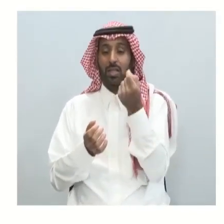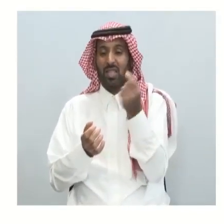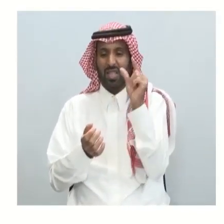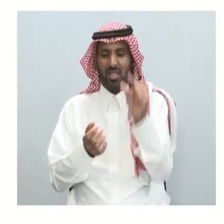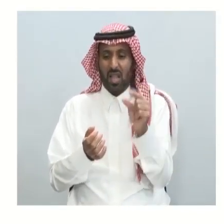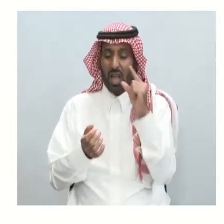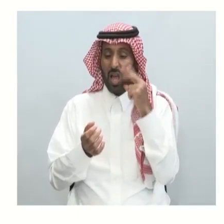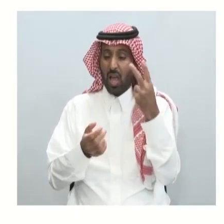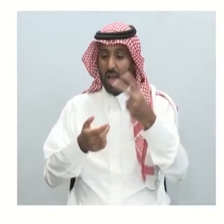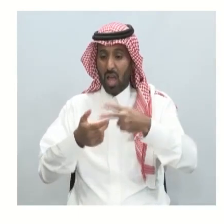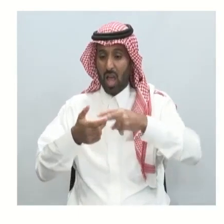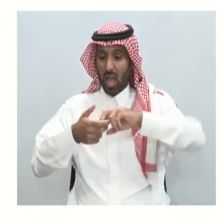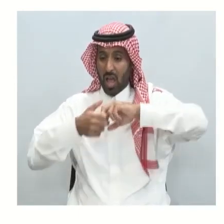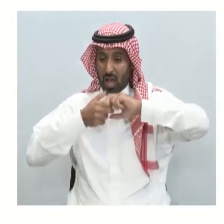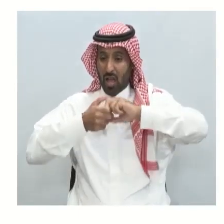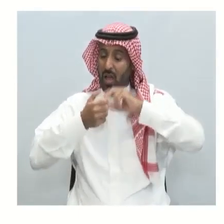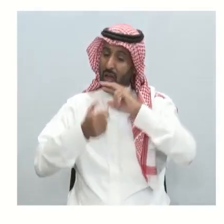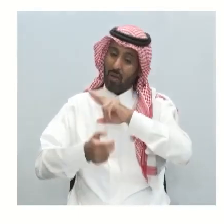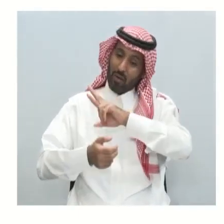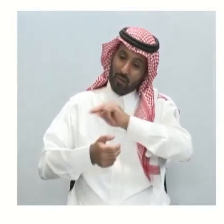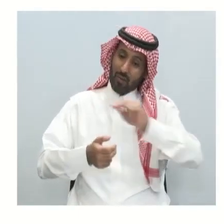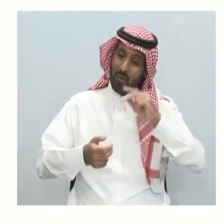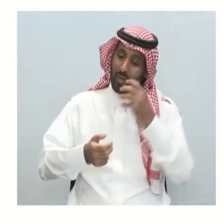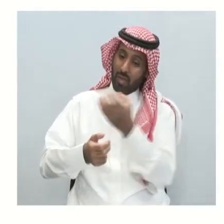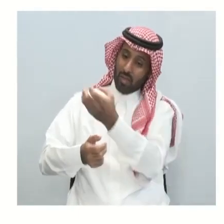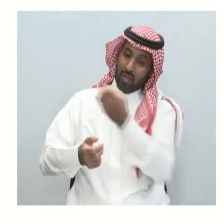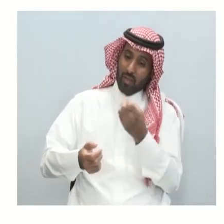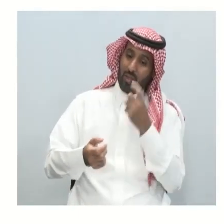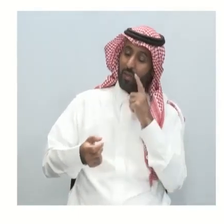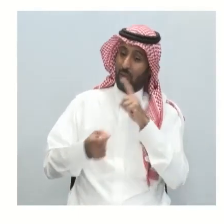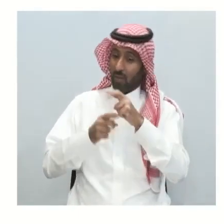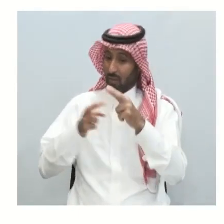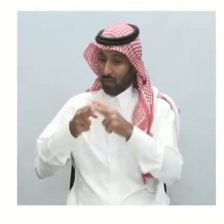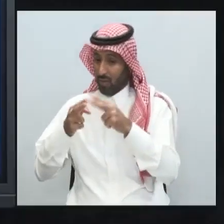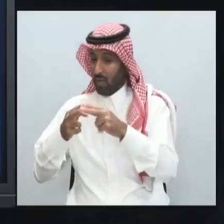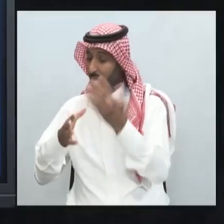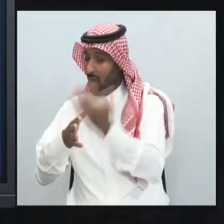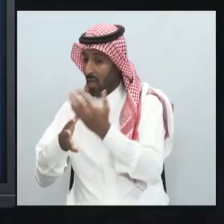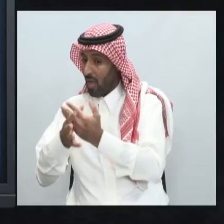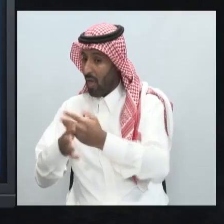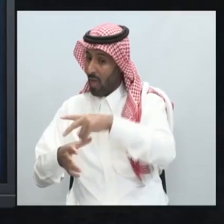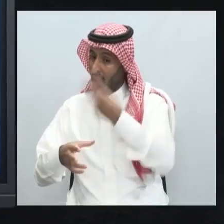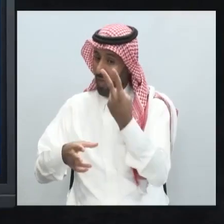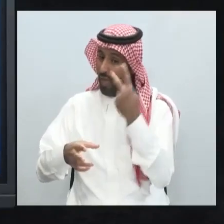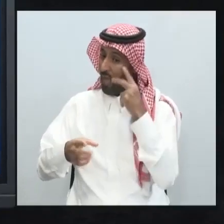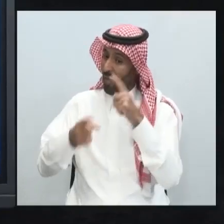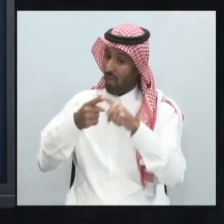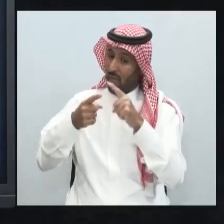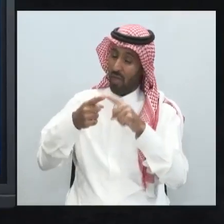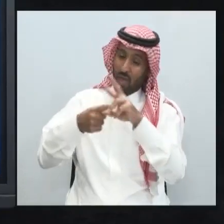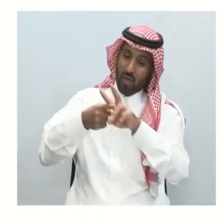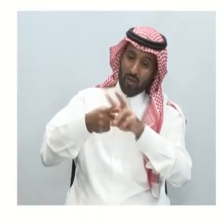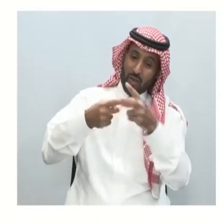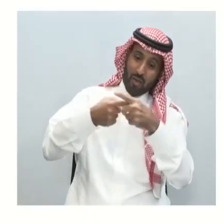ذات الروابط التساهميه القطبيه انها تنجذب للمجال الكهربائي بسبب وجود ثنائيه الاقطاب